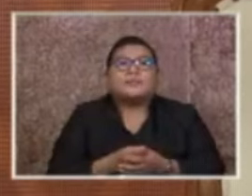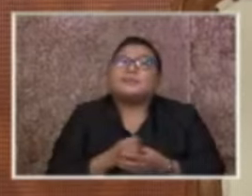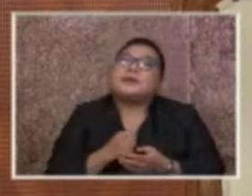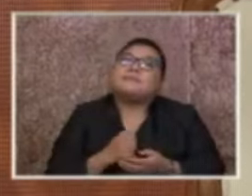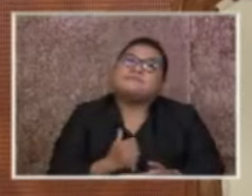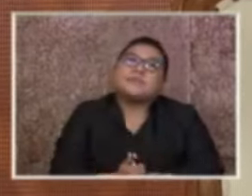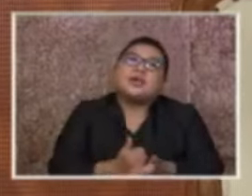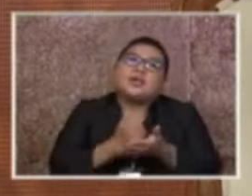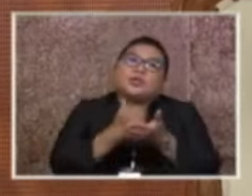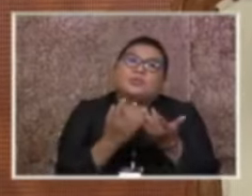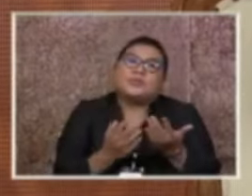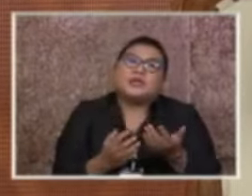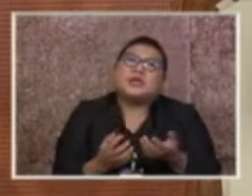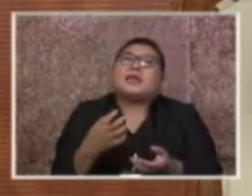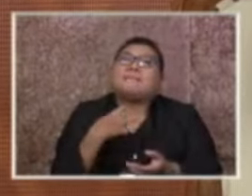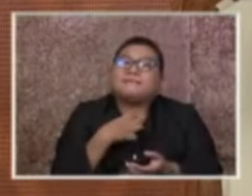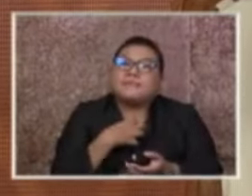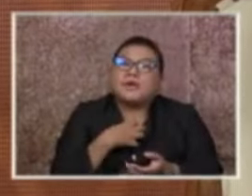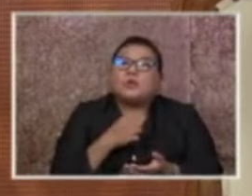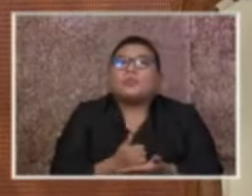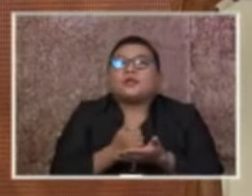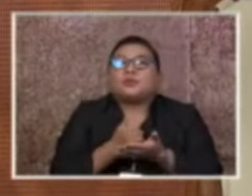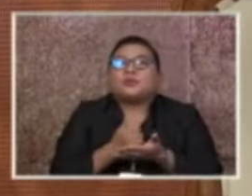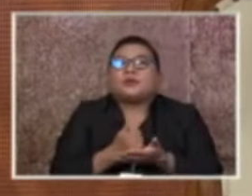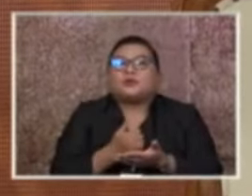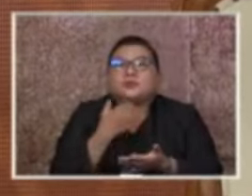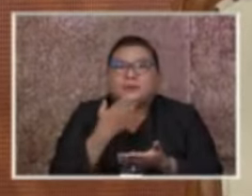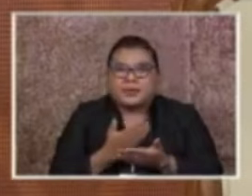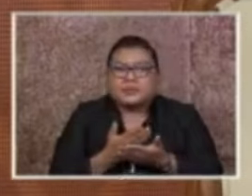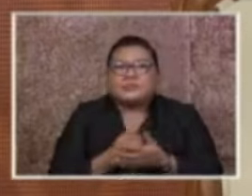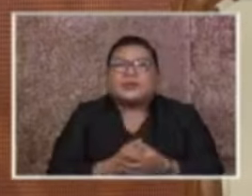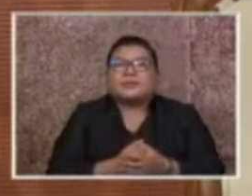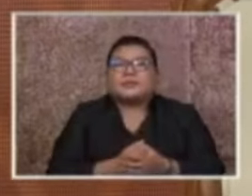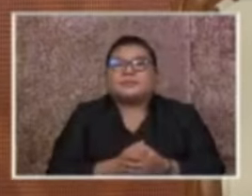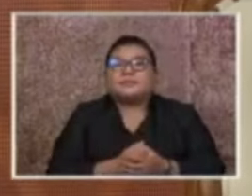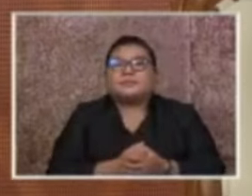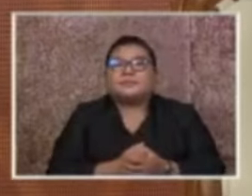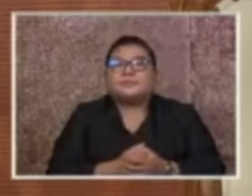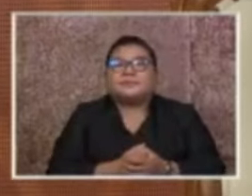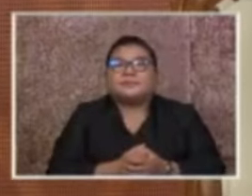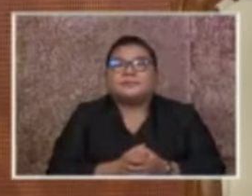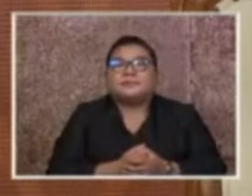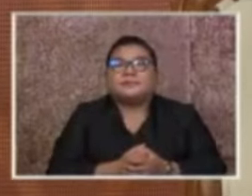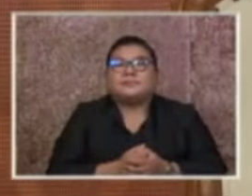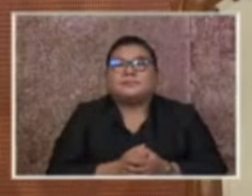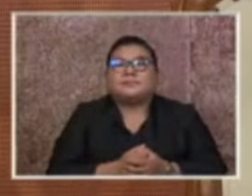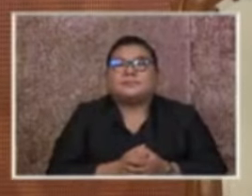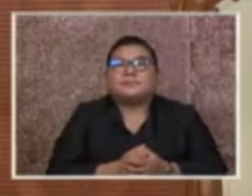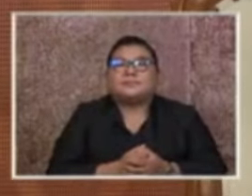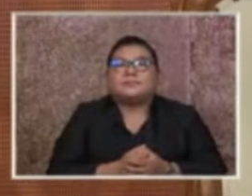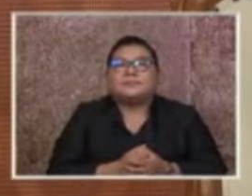masyarakat yang perlu dibantu Pak De itu tambahannya Mungkin Pak De semuanya Saya setuju Masih ada sisa waktu jika ingin